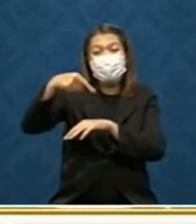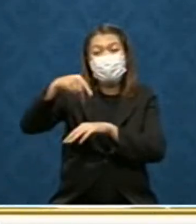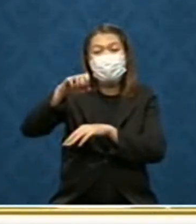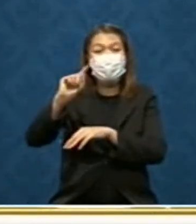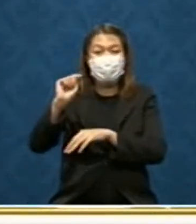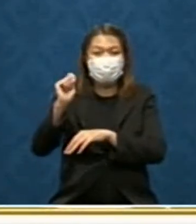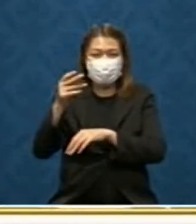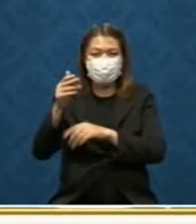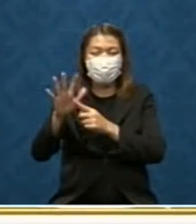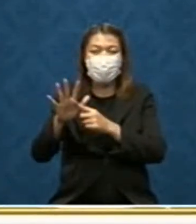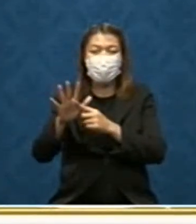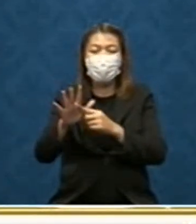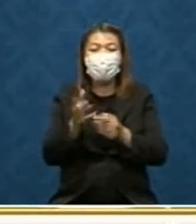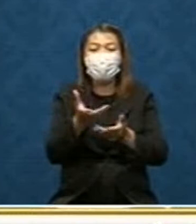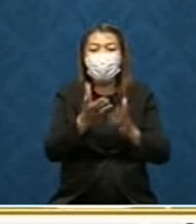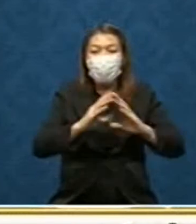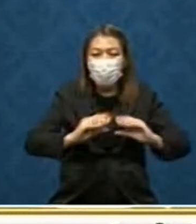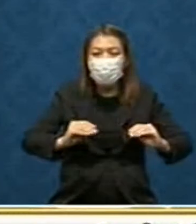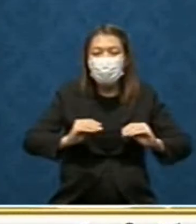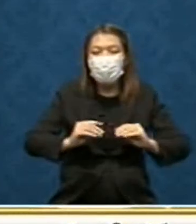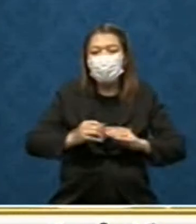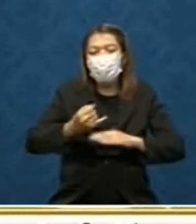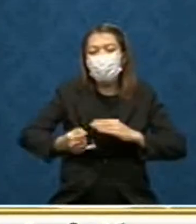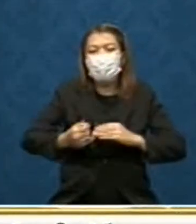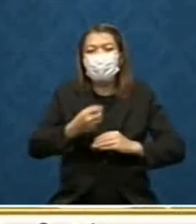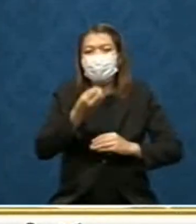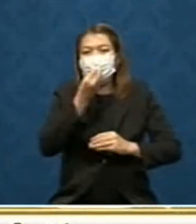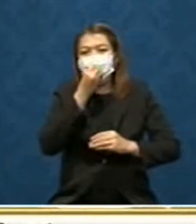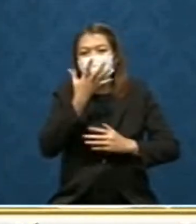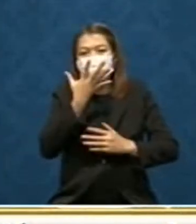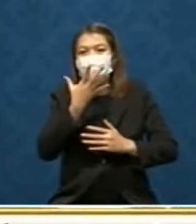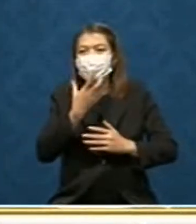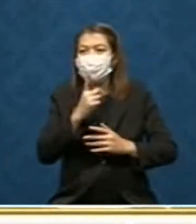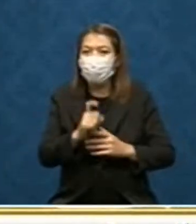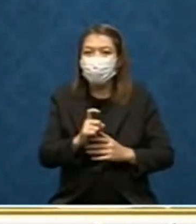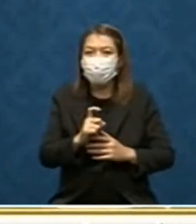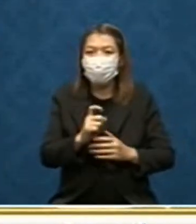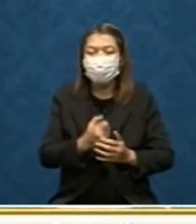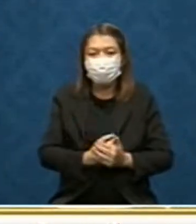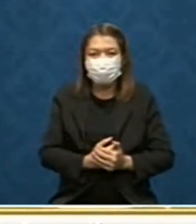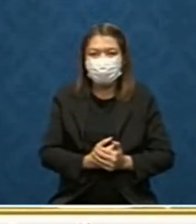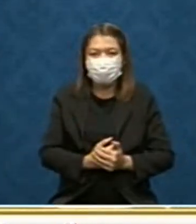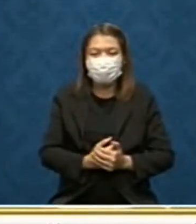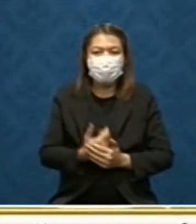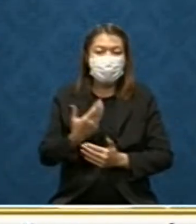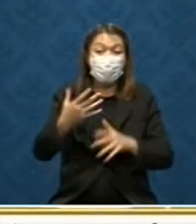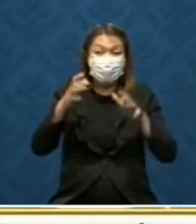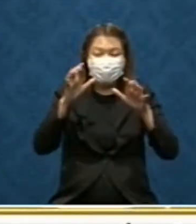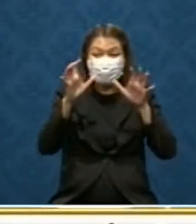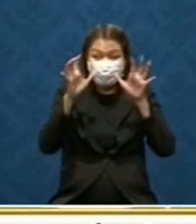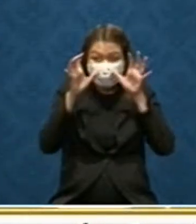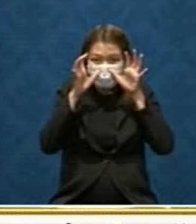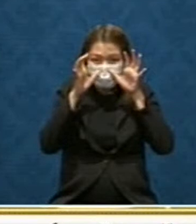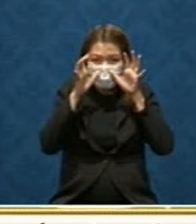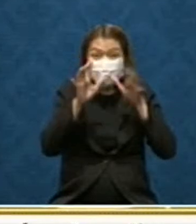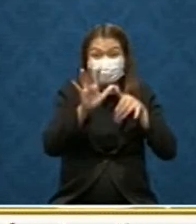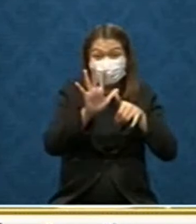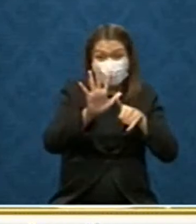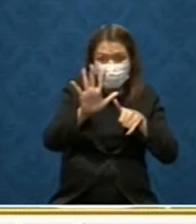จบที่อดตายแล้วถามสุดท้ายว่าเราเคยเป็เสือตวที่ห้าของเอเชีย